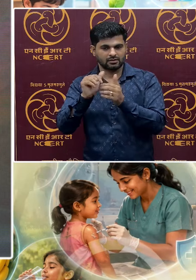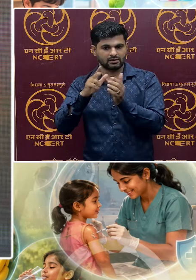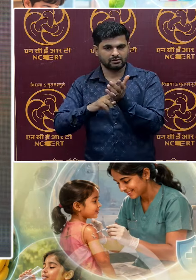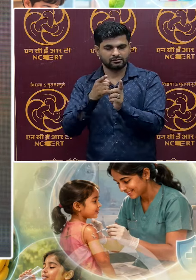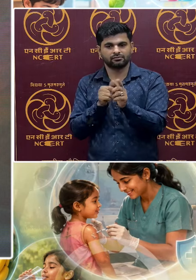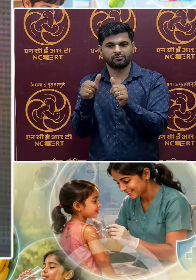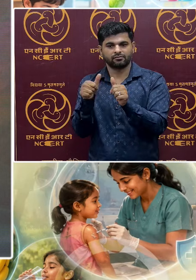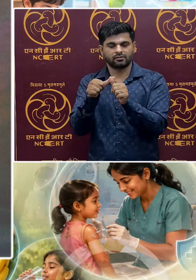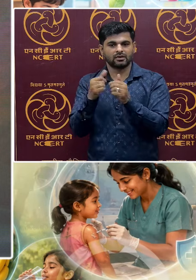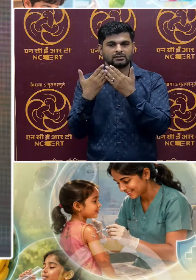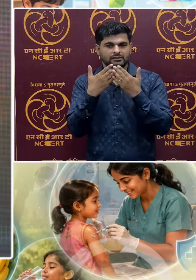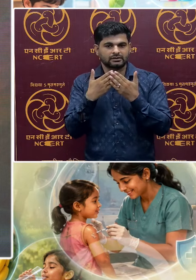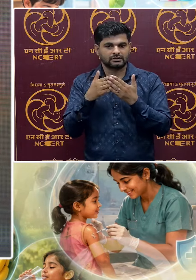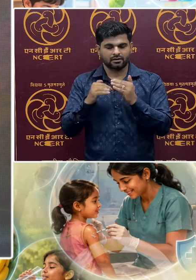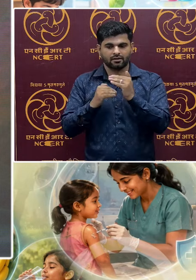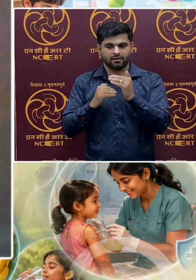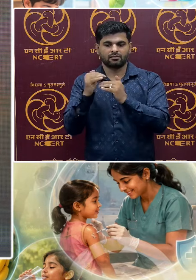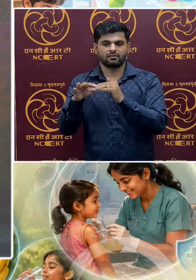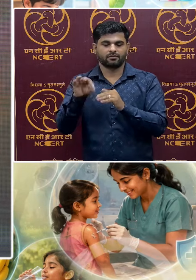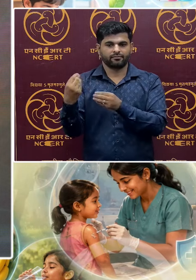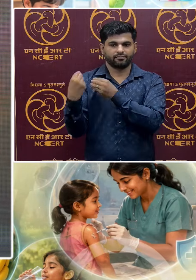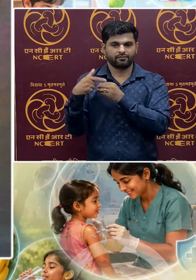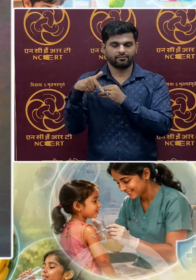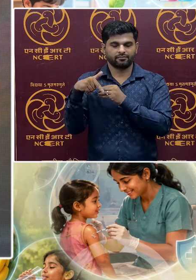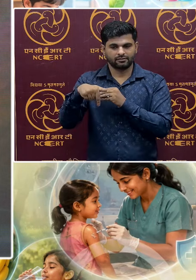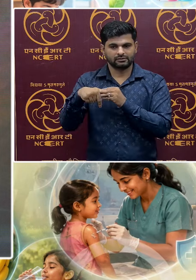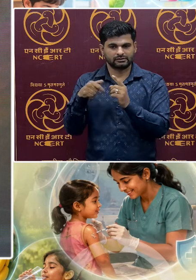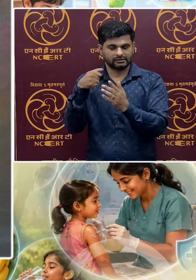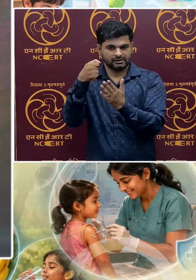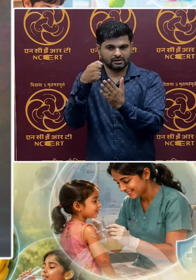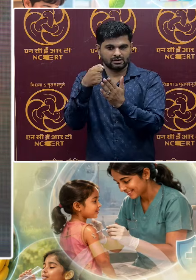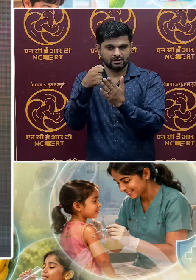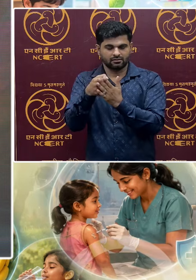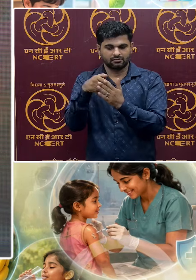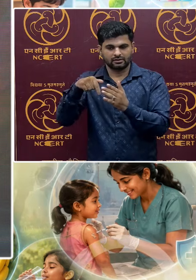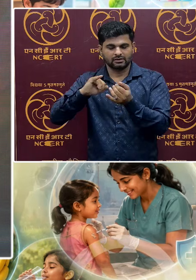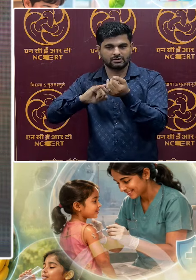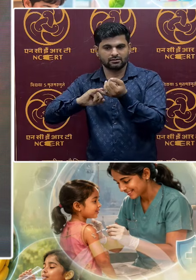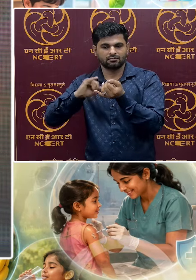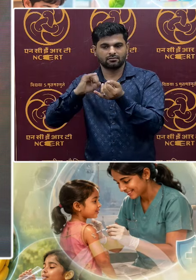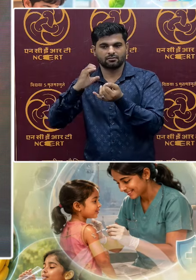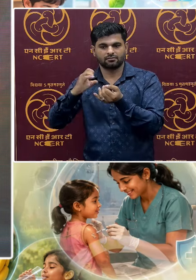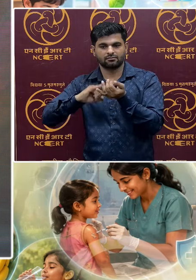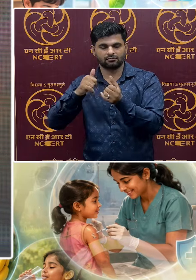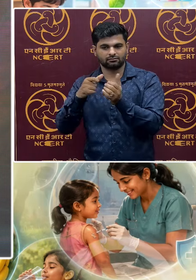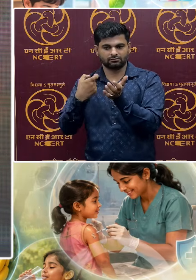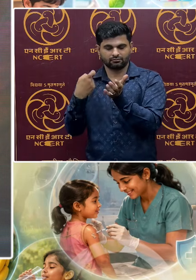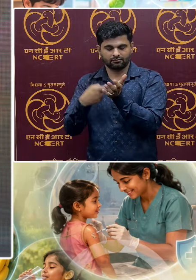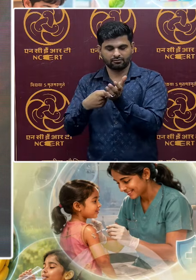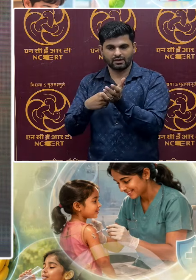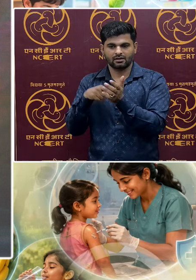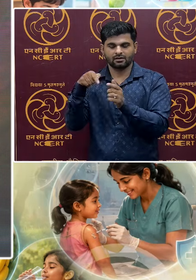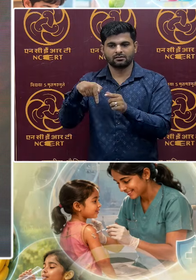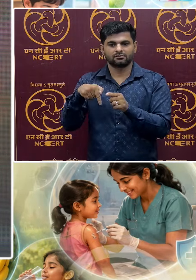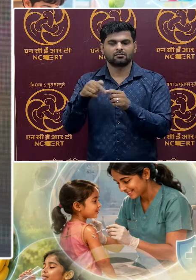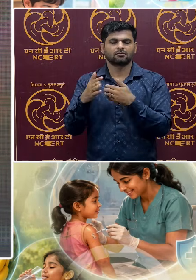स्कूल को इनिशिएटिव लेना पड़ेगा, बट इस पर्टिकुलर स्कूल जिसकी मैंने बात करी वो एक CSR इनिशिएटिव था। सो इस वजह से भी मुझे लगता